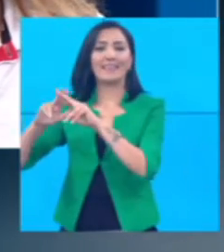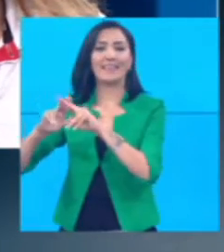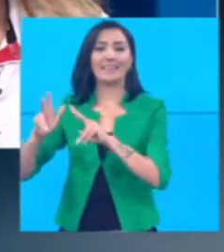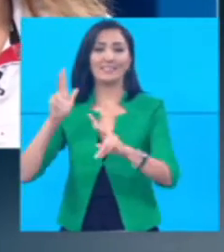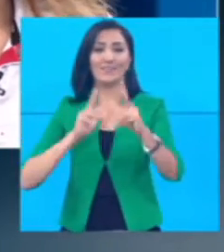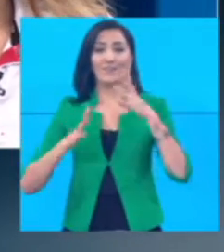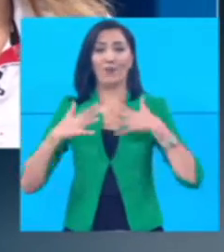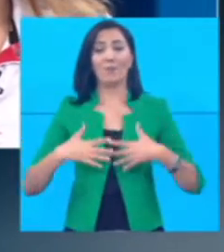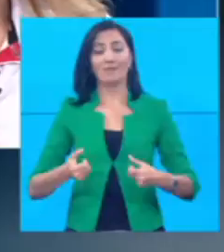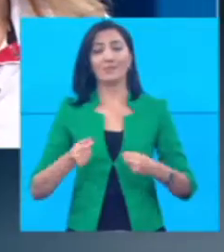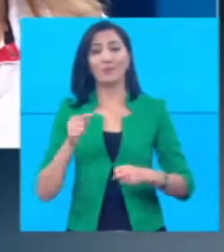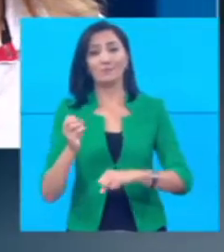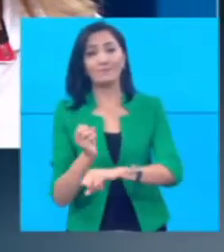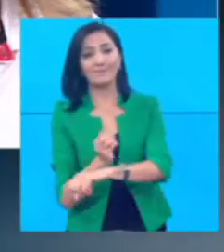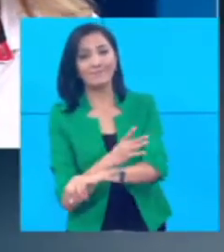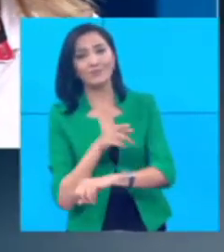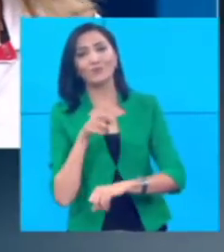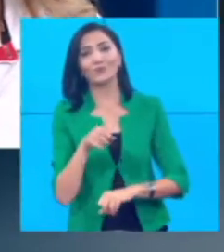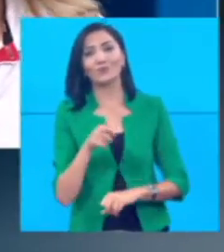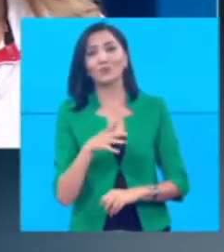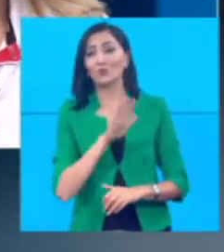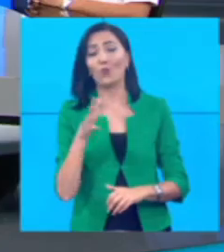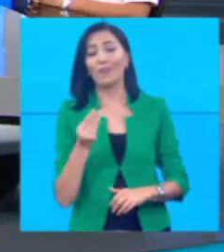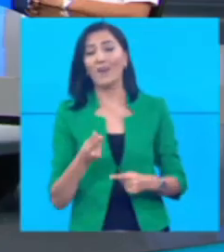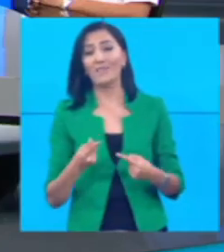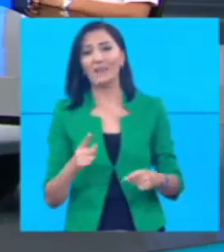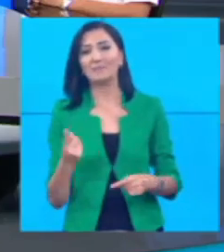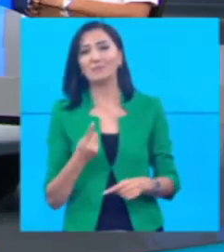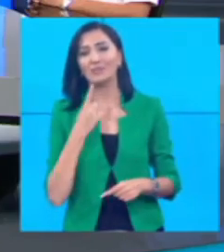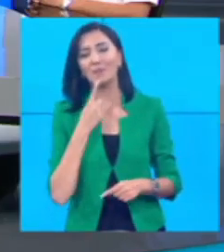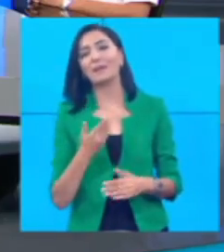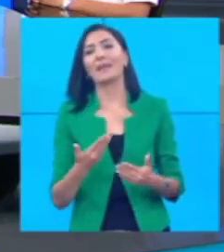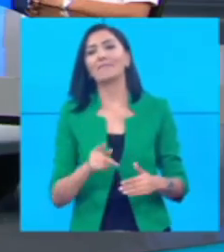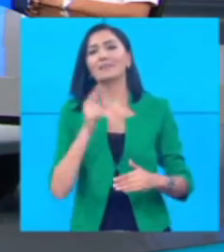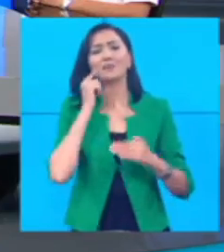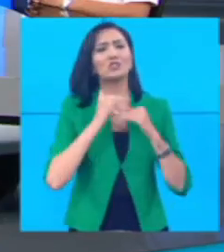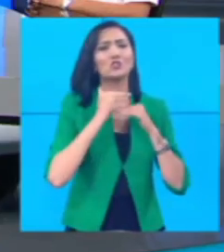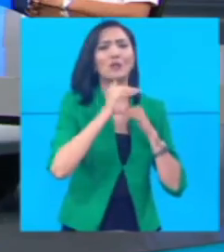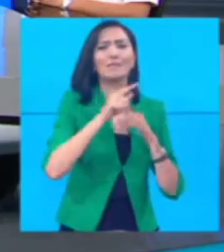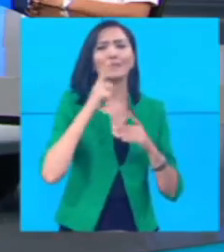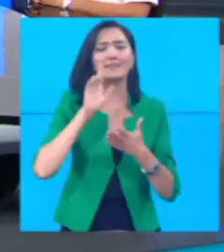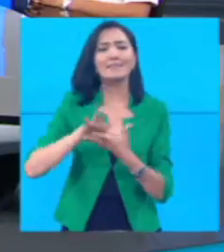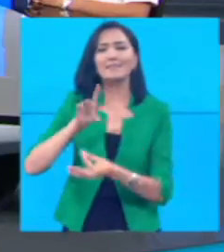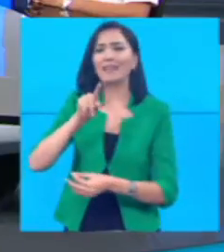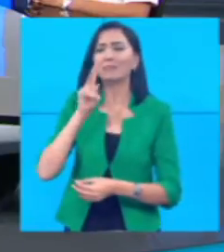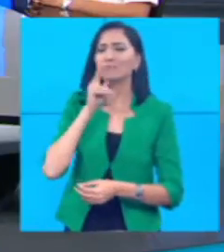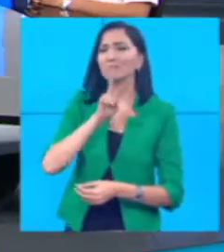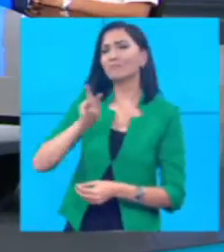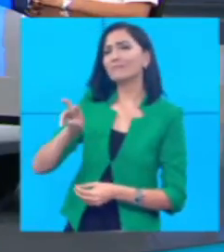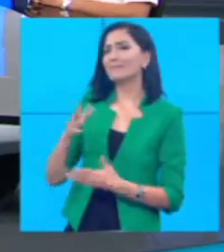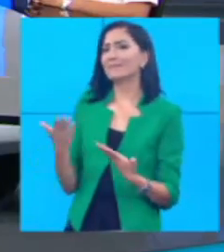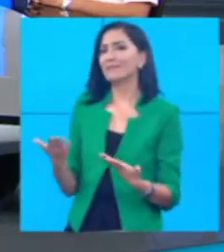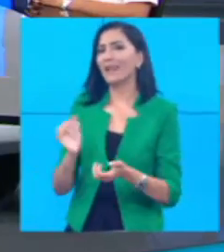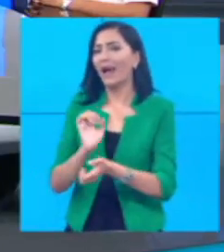formayı taşımak, evet. Onun gururunu, onurunu yaşamak çok daha farklı bir şey değil mi? Evet. Peki çevrendeki insanlar bu olaylara nasıl